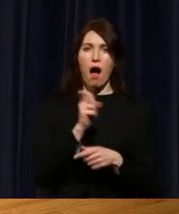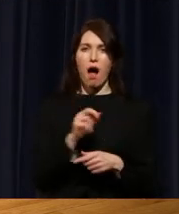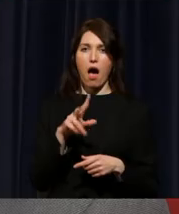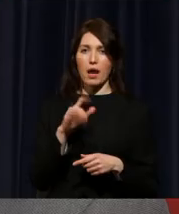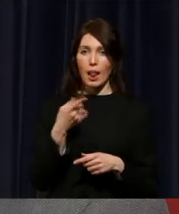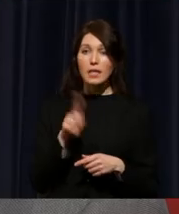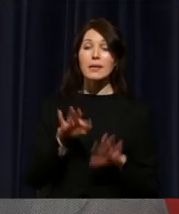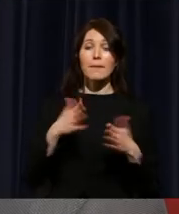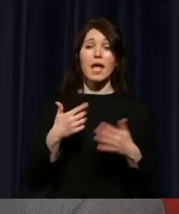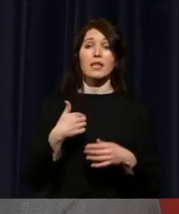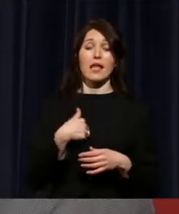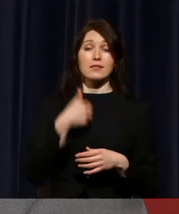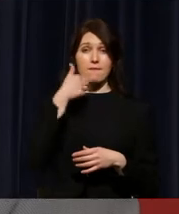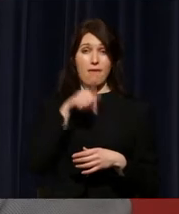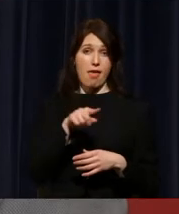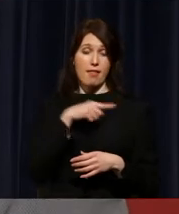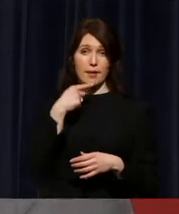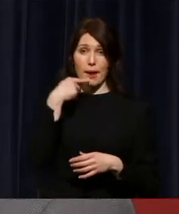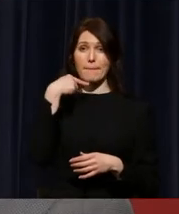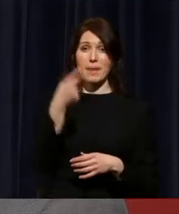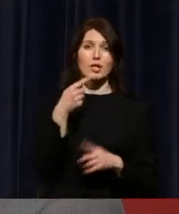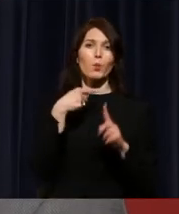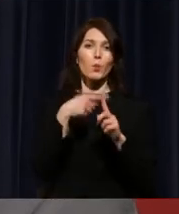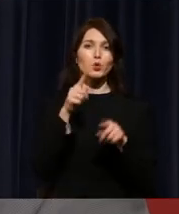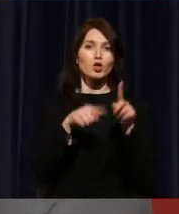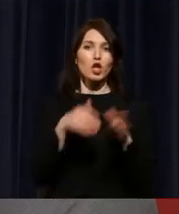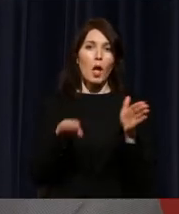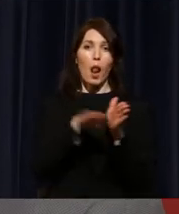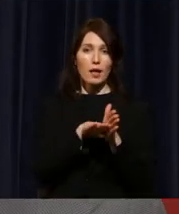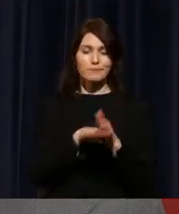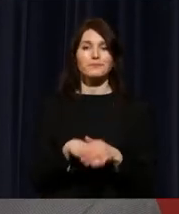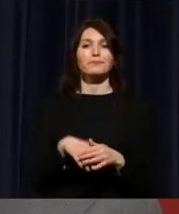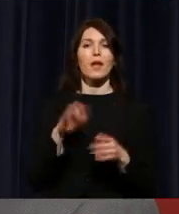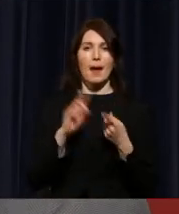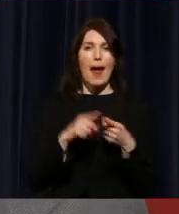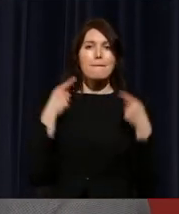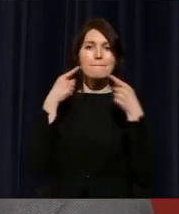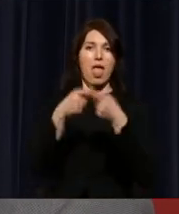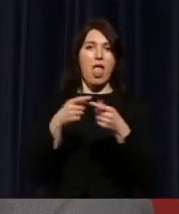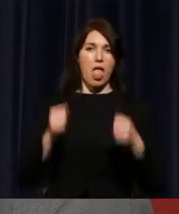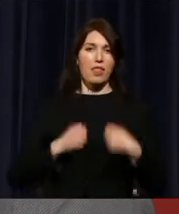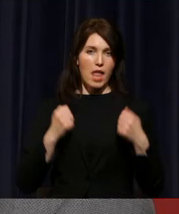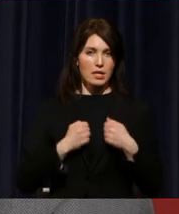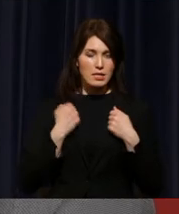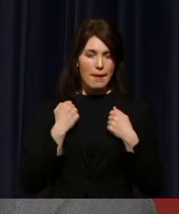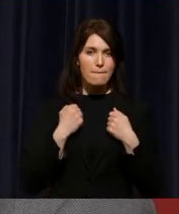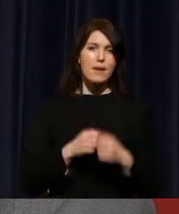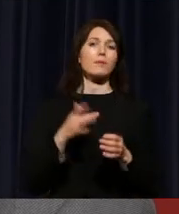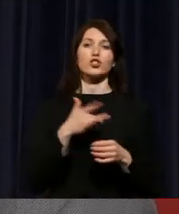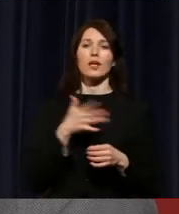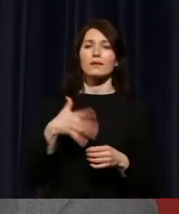arī noteikti gribētu piemest pāris klāt. Un pirmā tā būtu mērķtiecība. Man liekas, ka